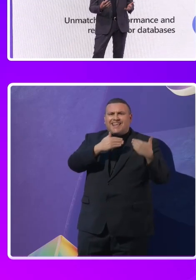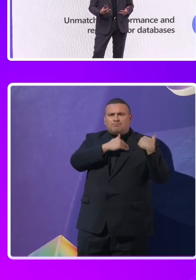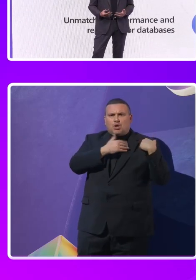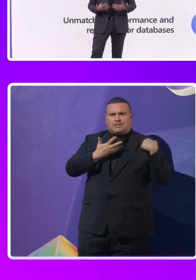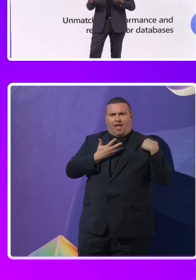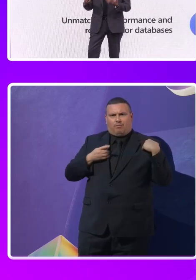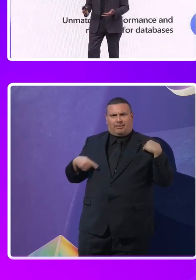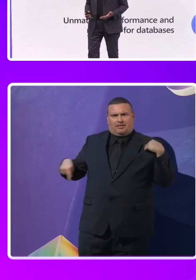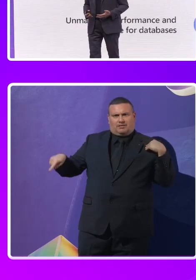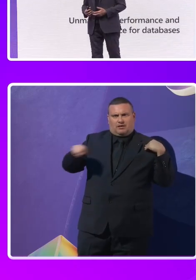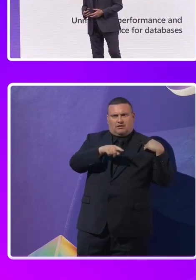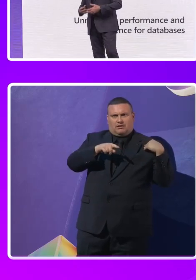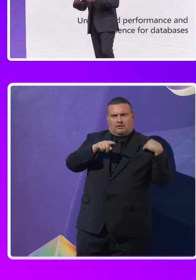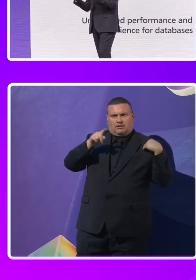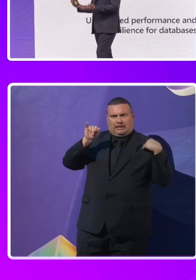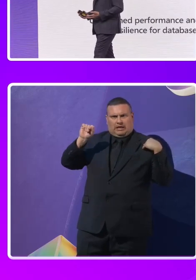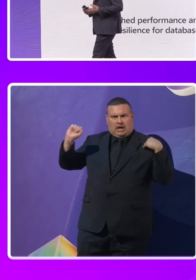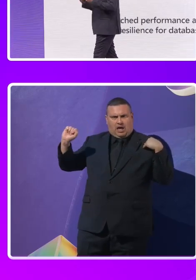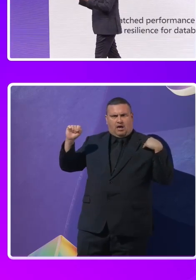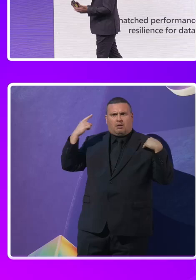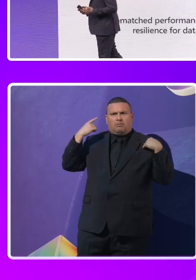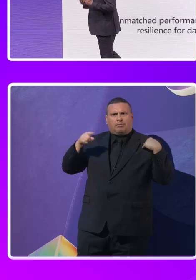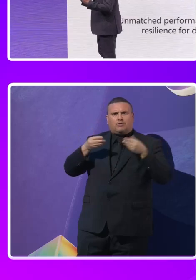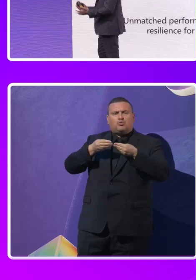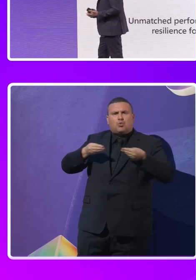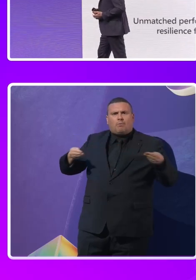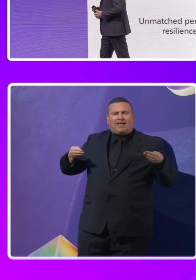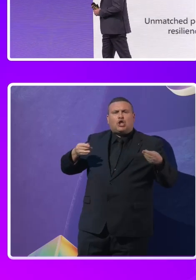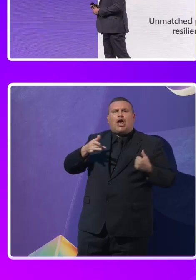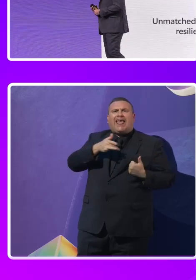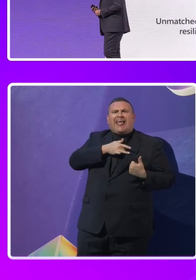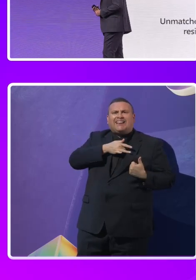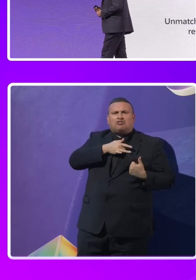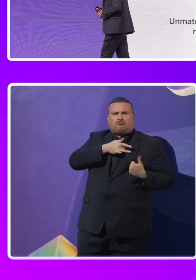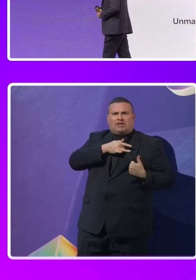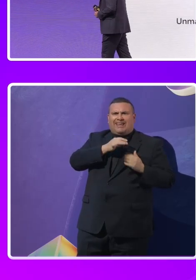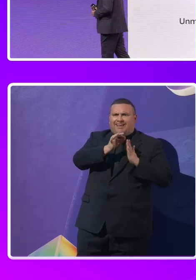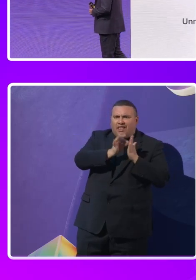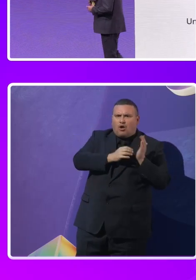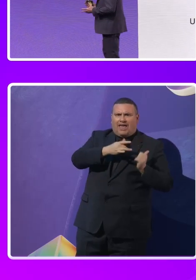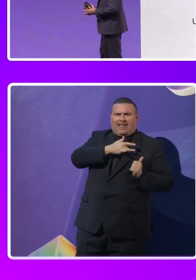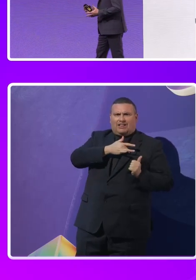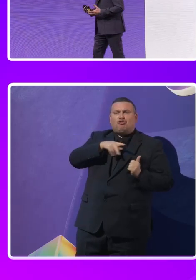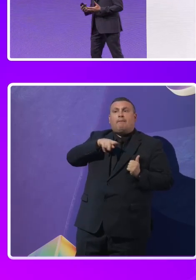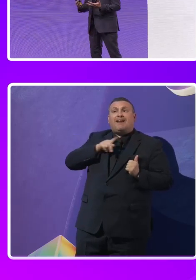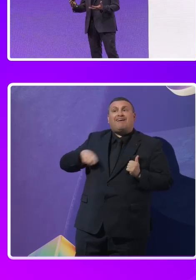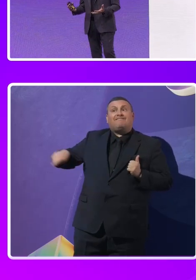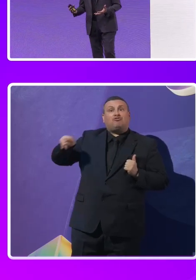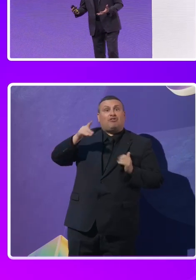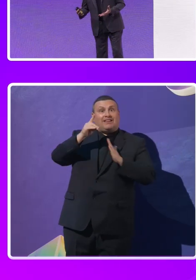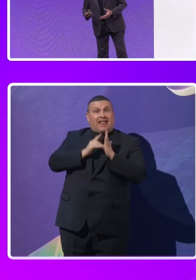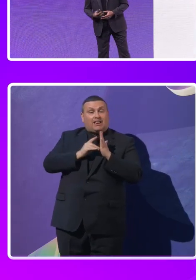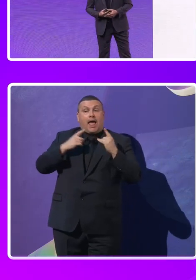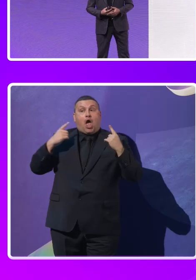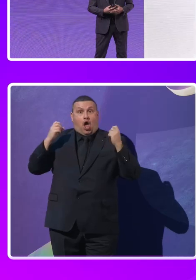adottando dei principi etici mantenendo la sicurezza la data privacy dei nostri clienti Però questo non